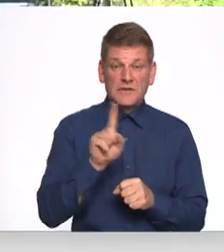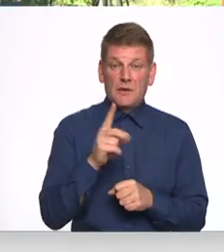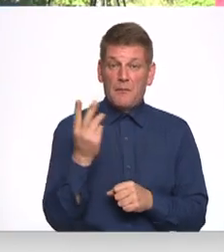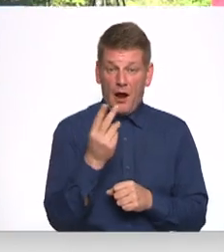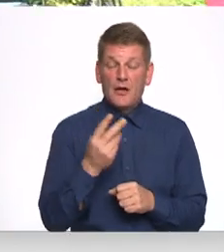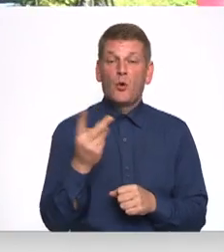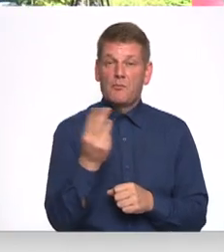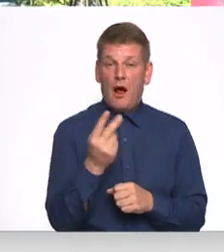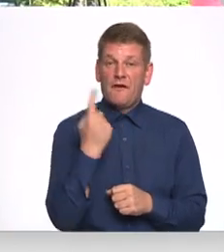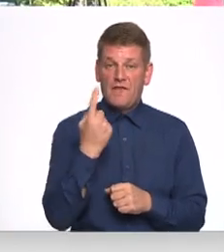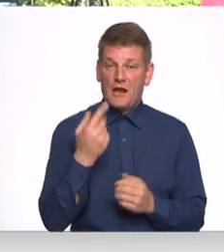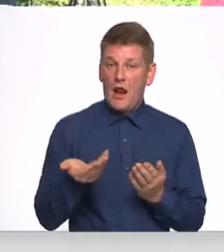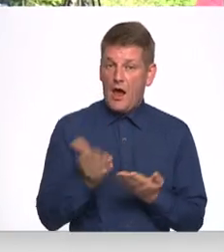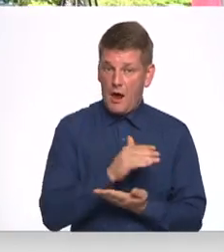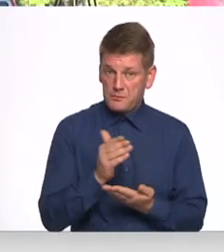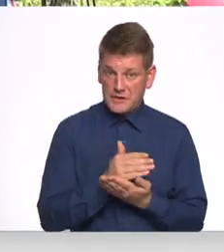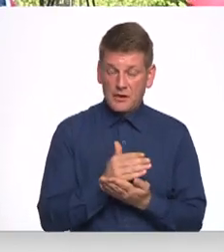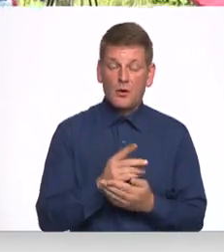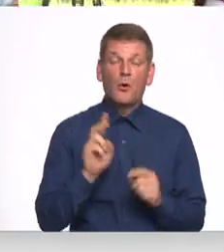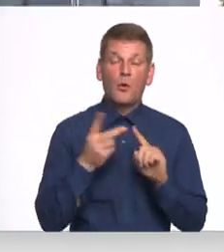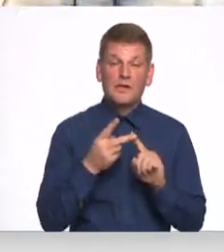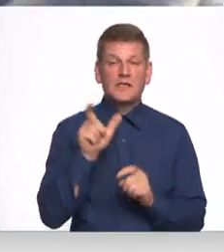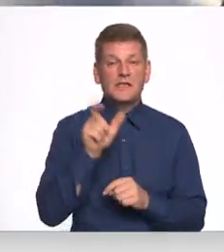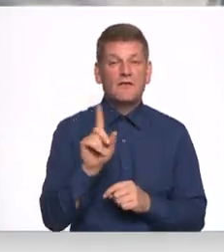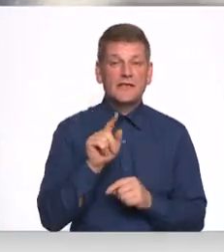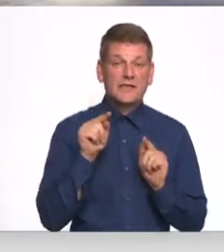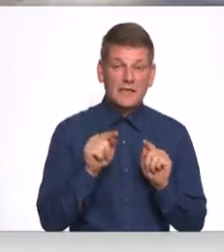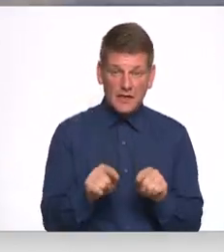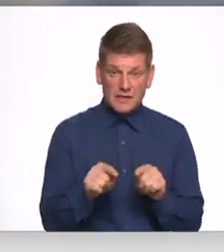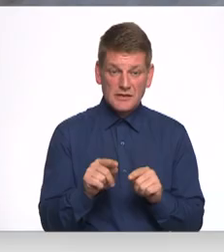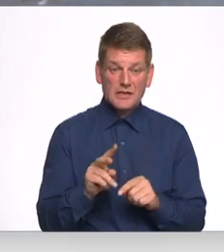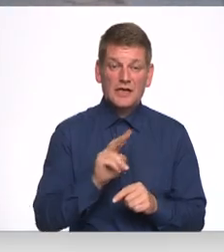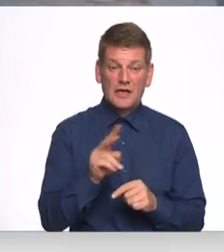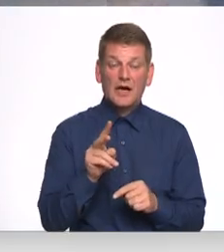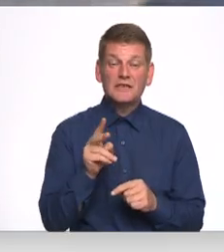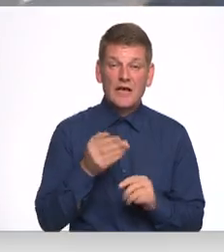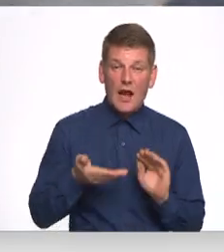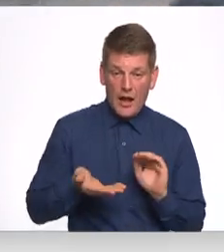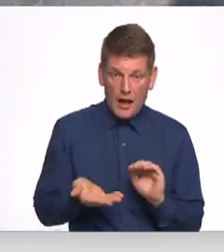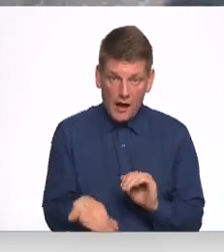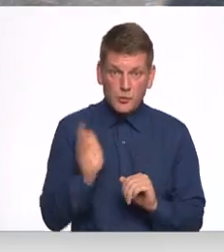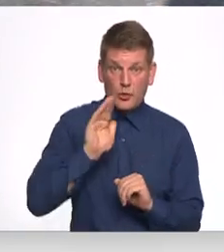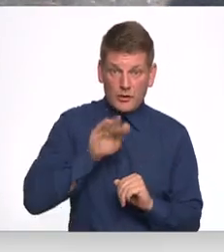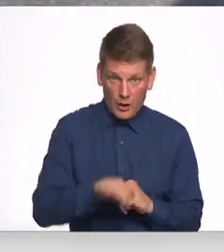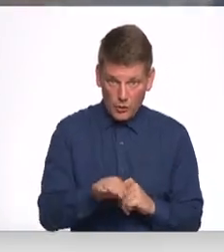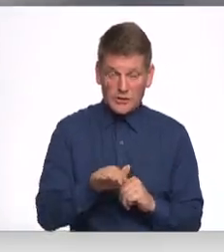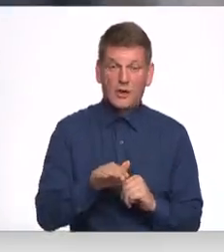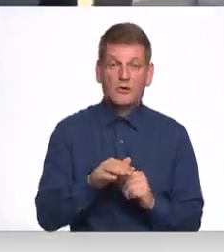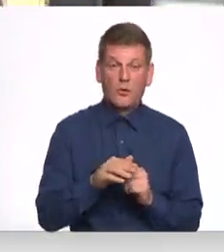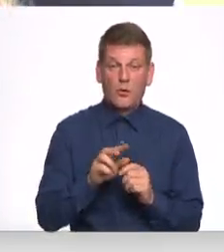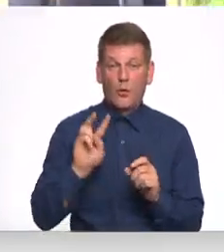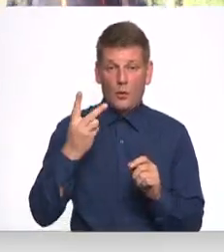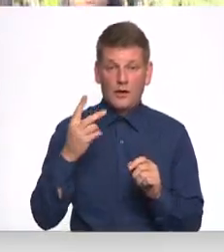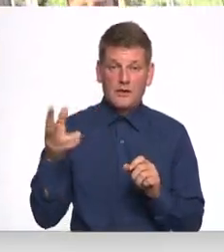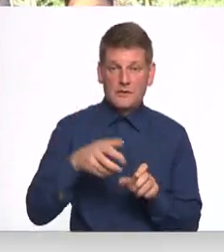viena lāpsta. Un otrs cilvēks tad ir tas, kas savukārt lāpstotāju uzrakto izvāc